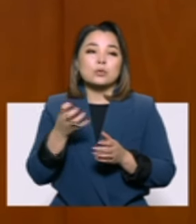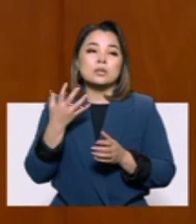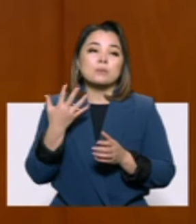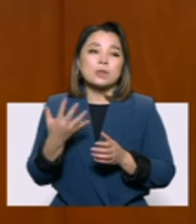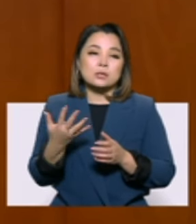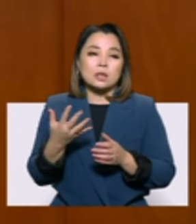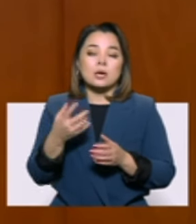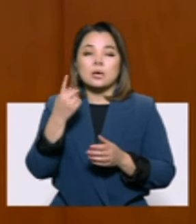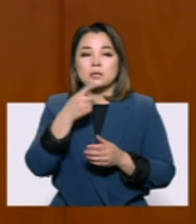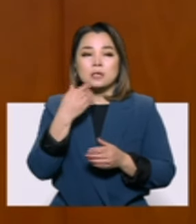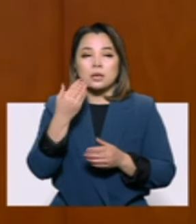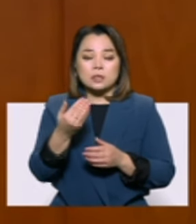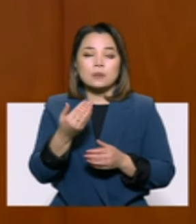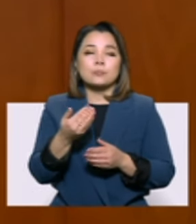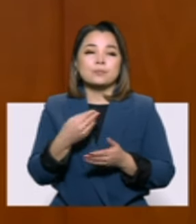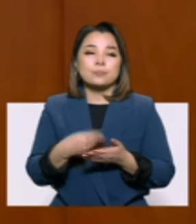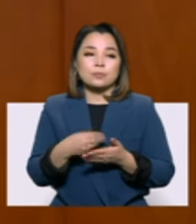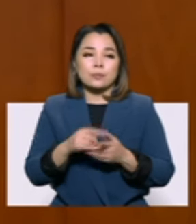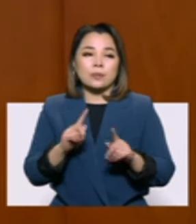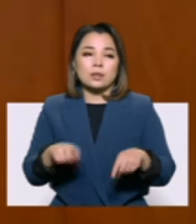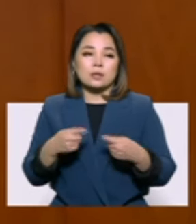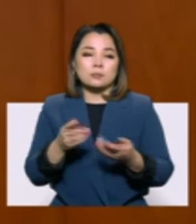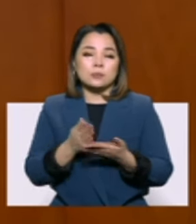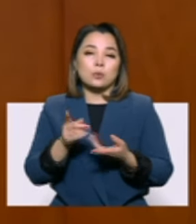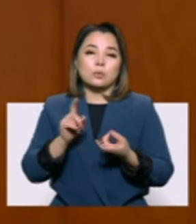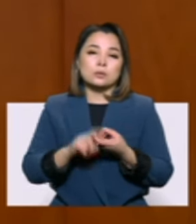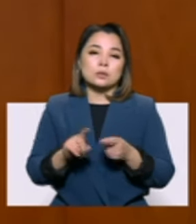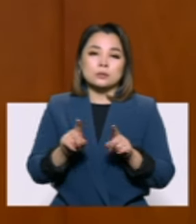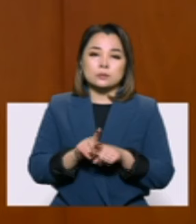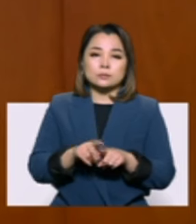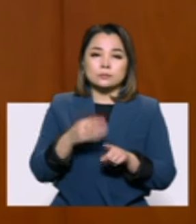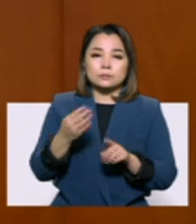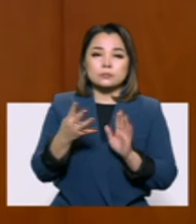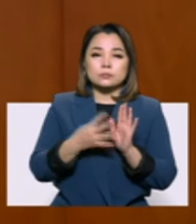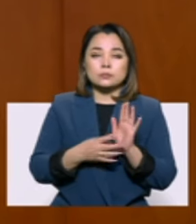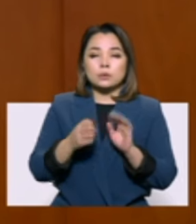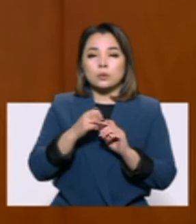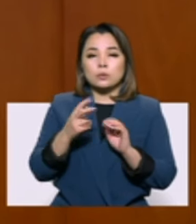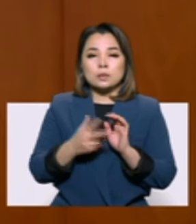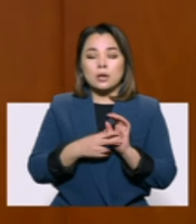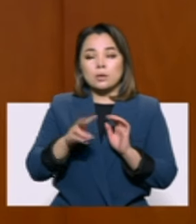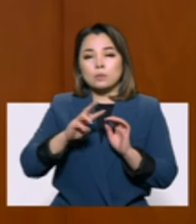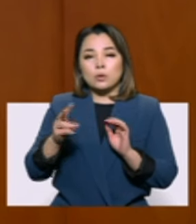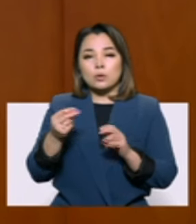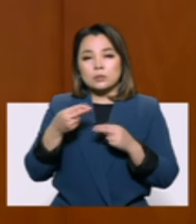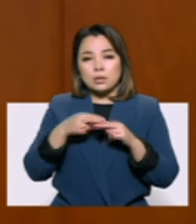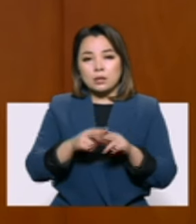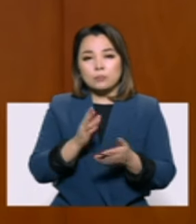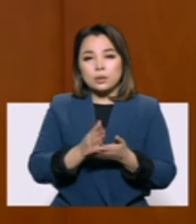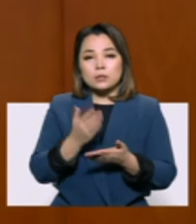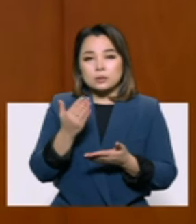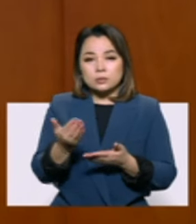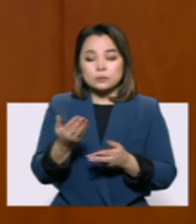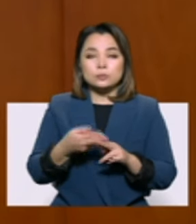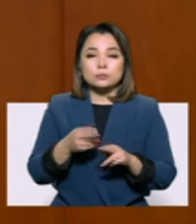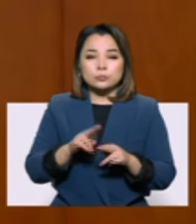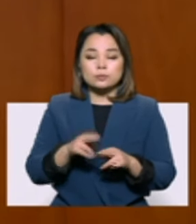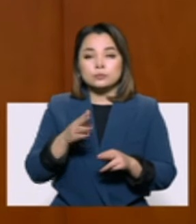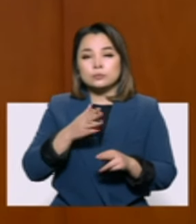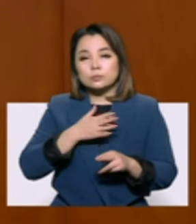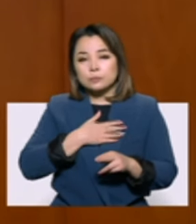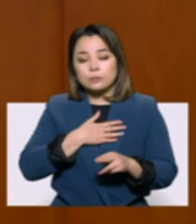4405 дана керектігі белгіленді. Соған байланысты 918 миллион ақша бөлінді. Соған